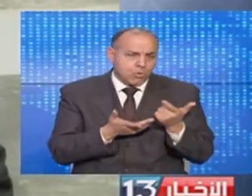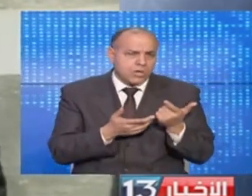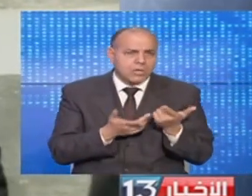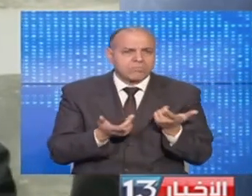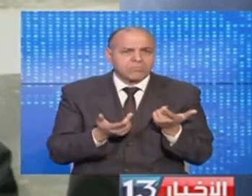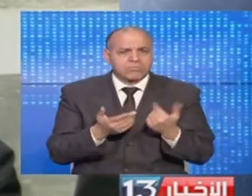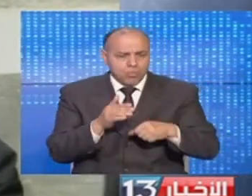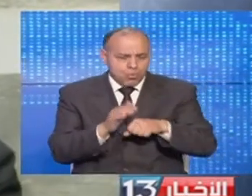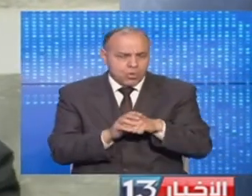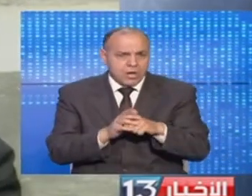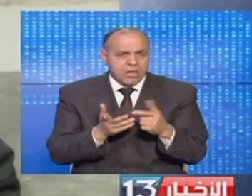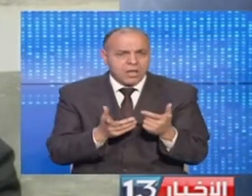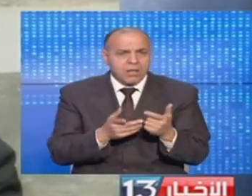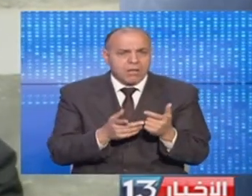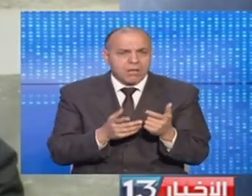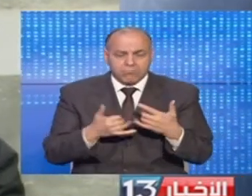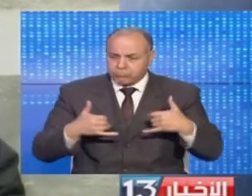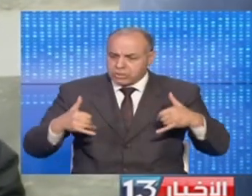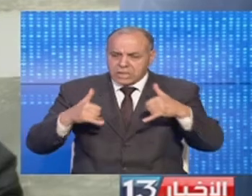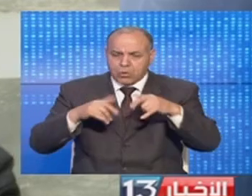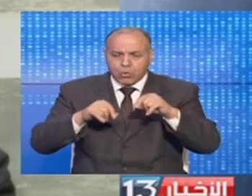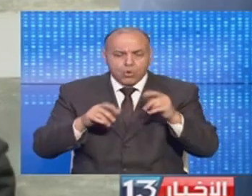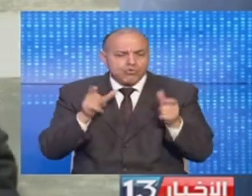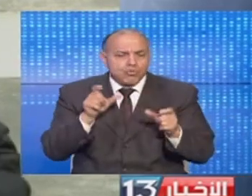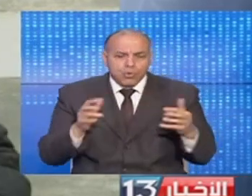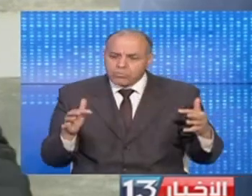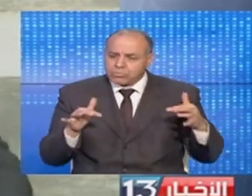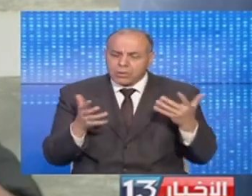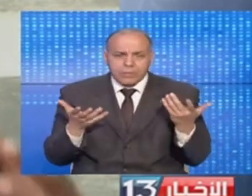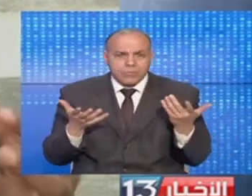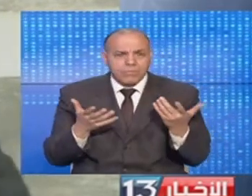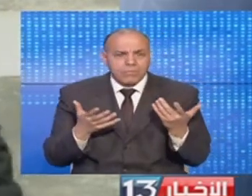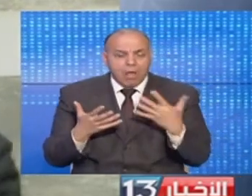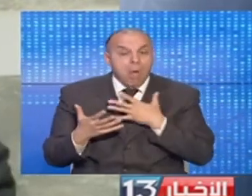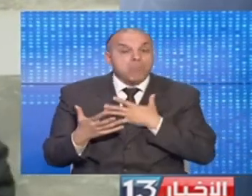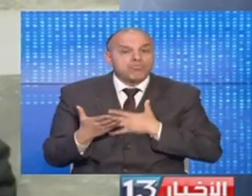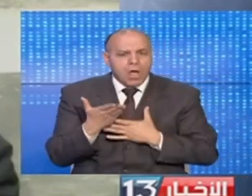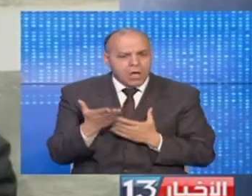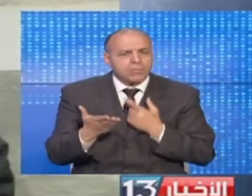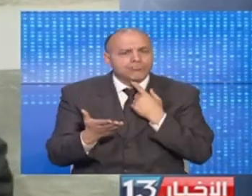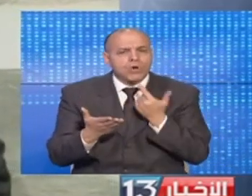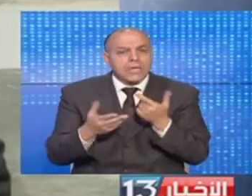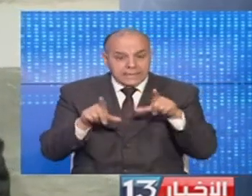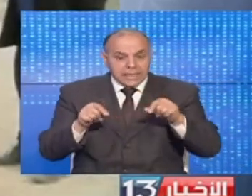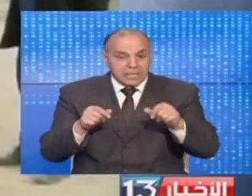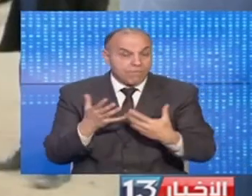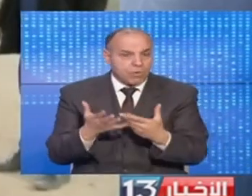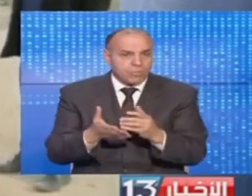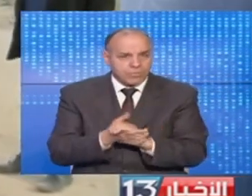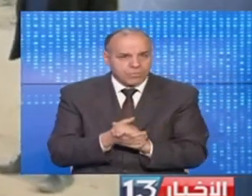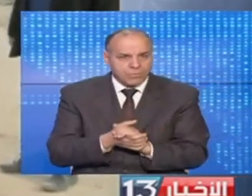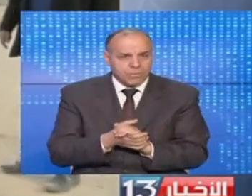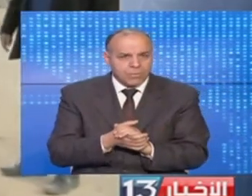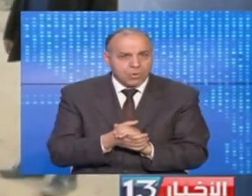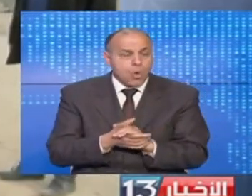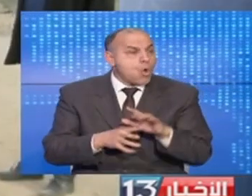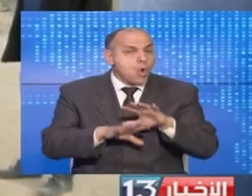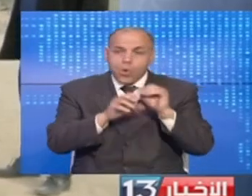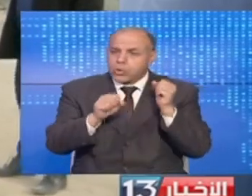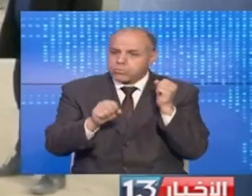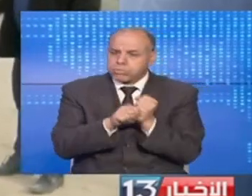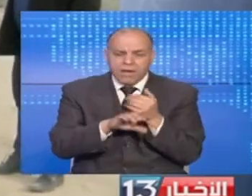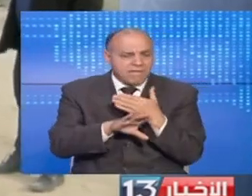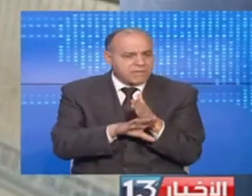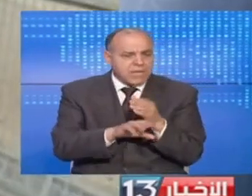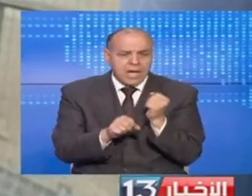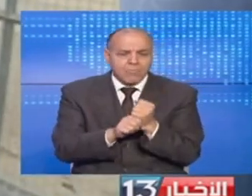يعني هناك جمهور مشترك براسنا المشترك فالكل يعملوا على التسريع